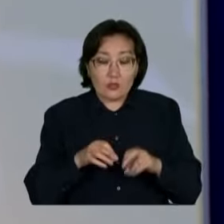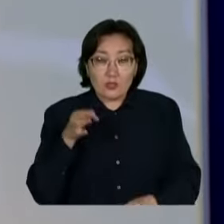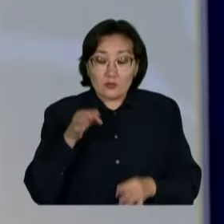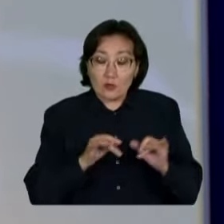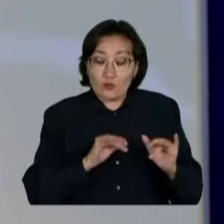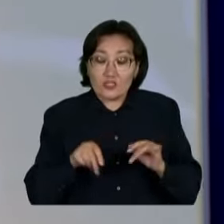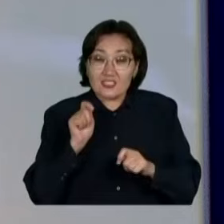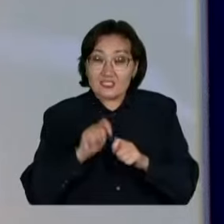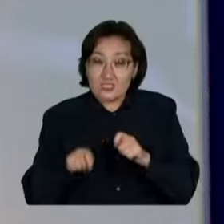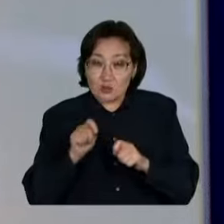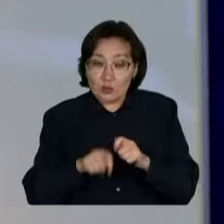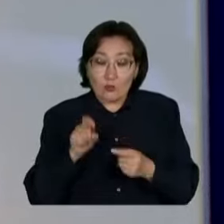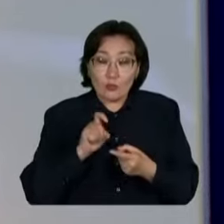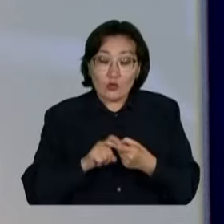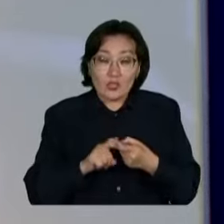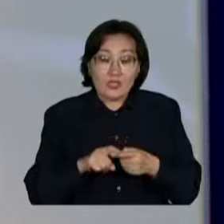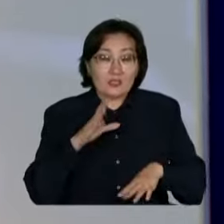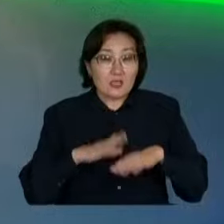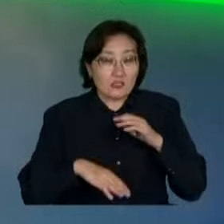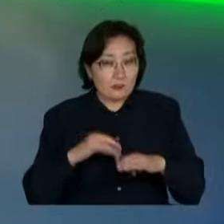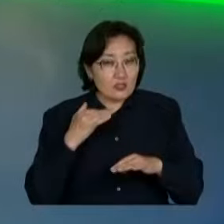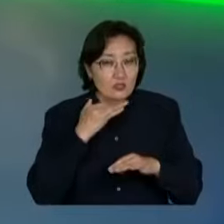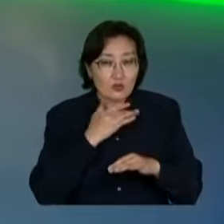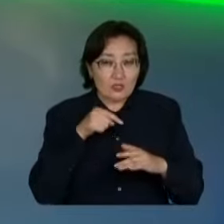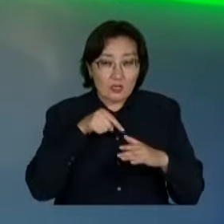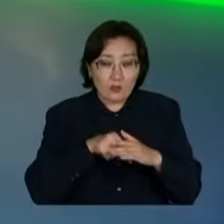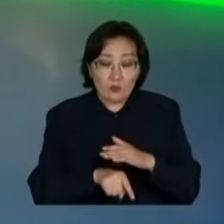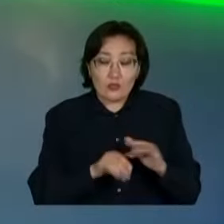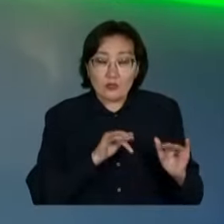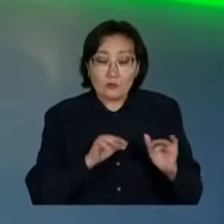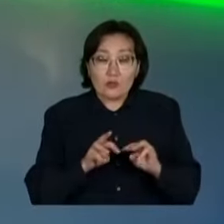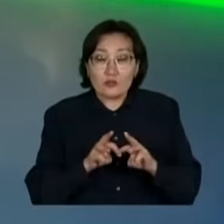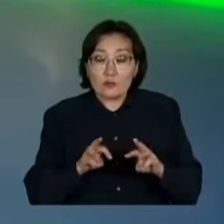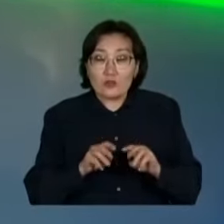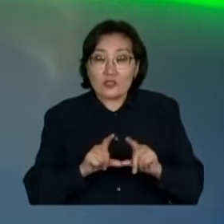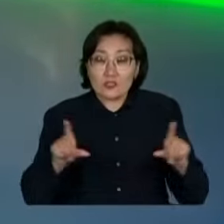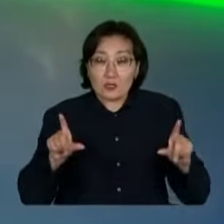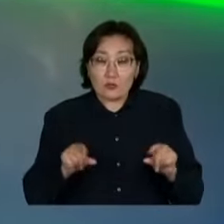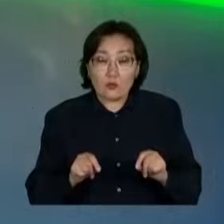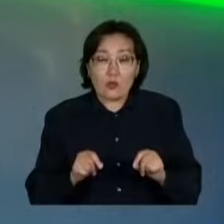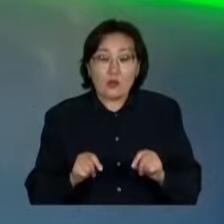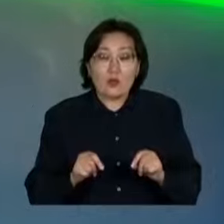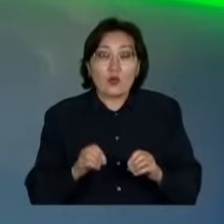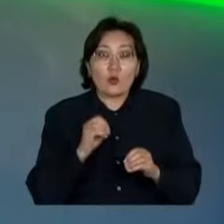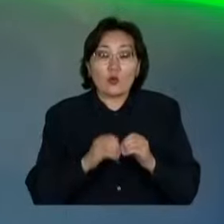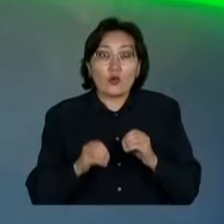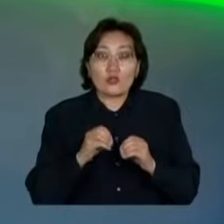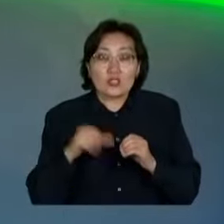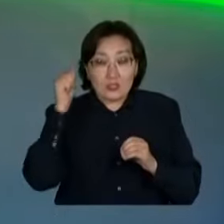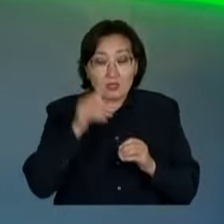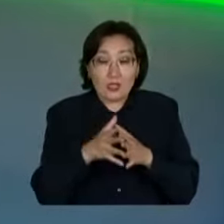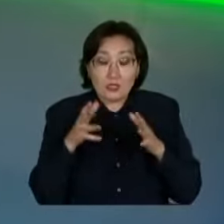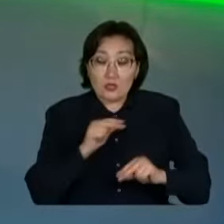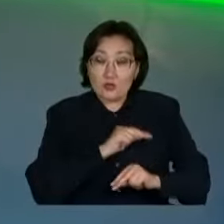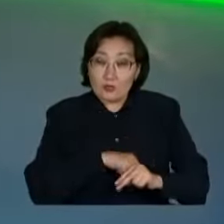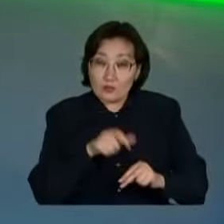істерді тергеу бойынша тәжірибесі мол, ішкі істер органдарында кемінде 10 жылдан қызмет атқарған учаскелік полиция инспекторларды